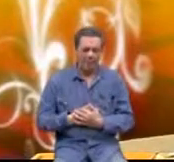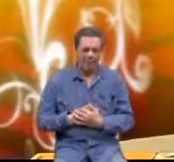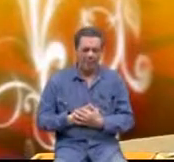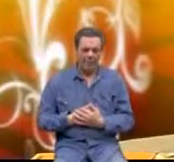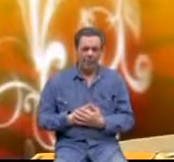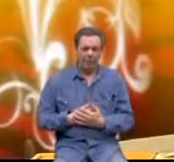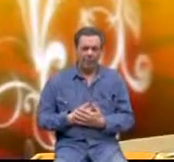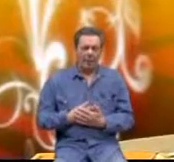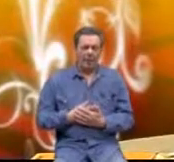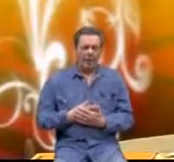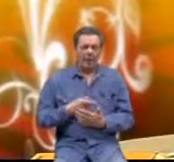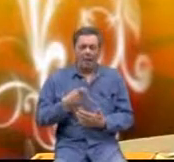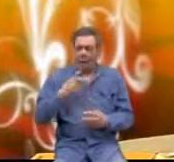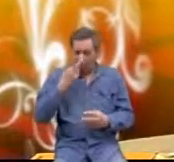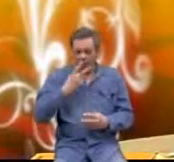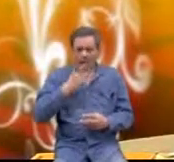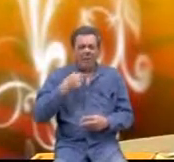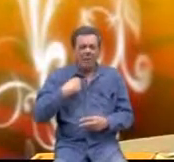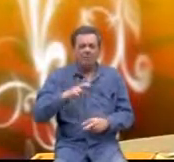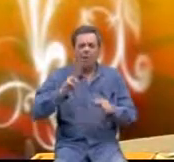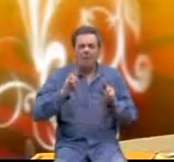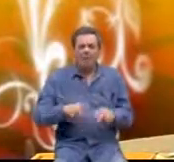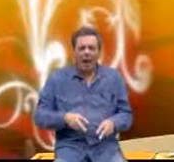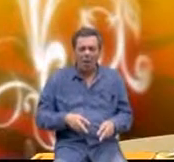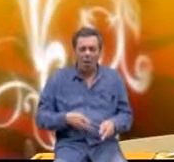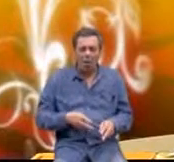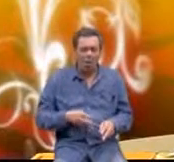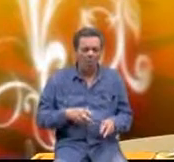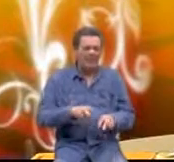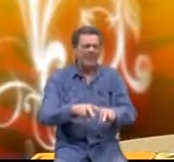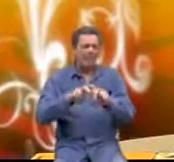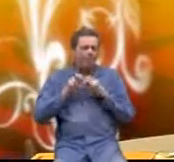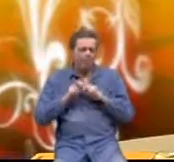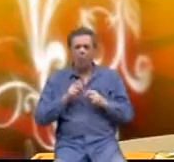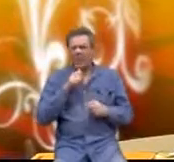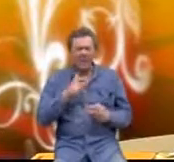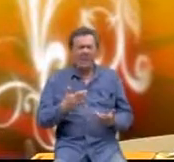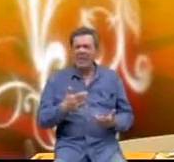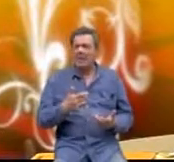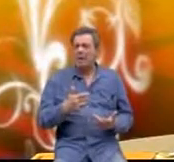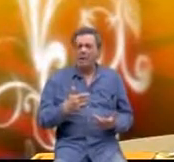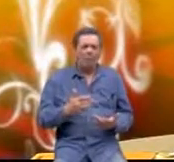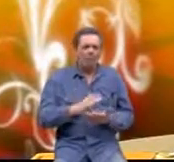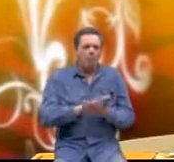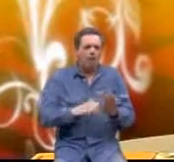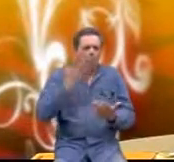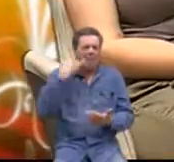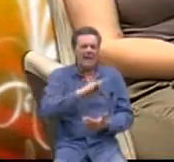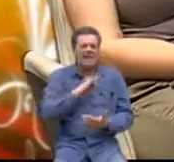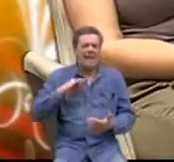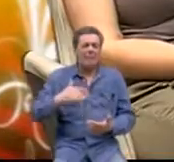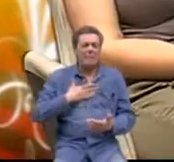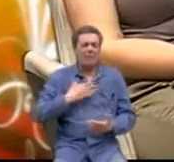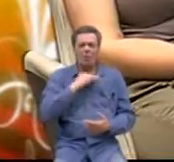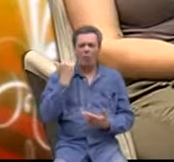što onda smo zaista otišli iz socijalizacije. Onda smo zaista postali sebi dostatni. Onda smo zaista osiromašli